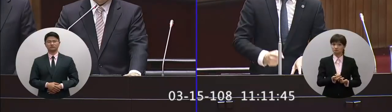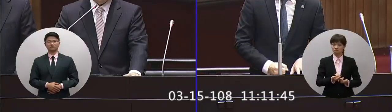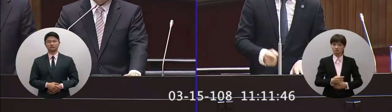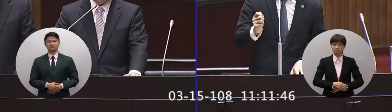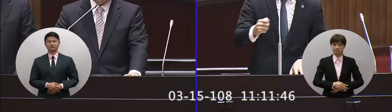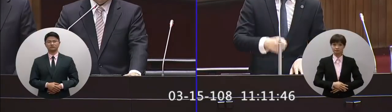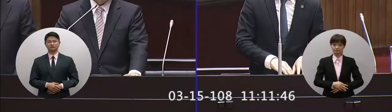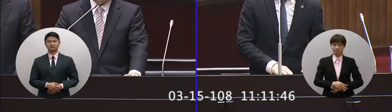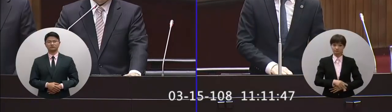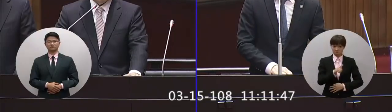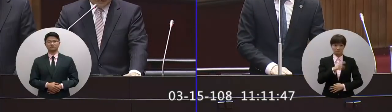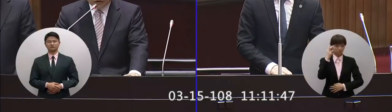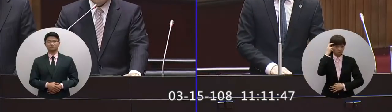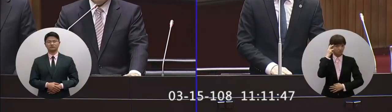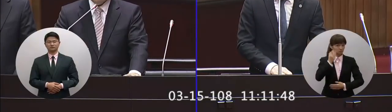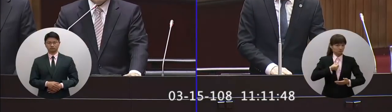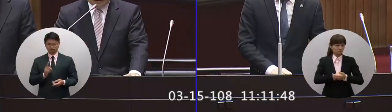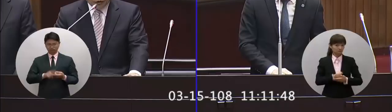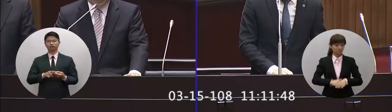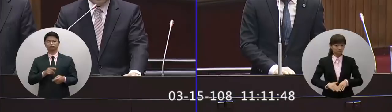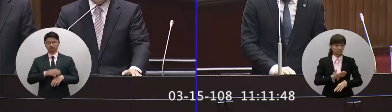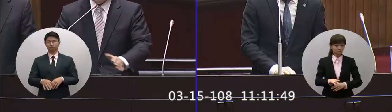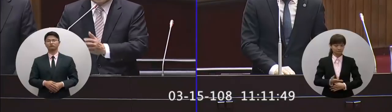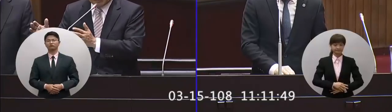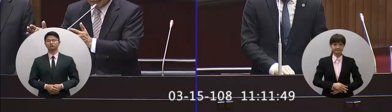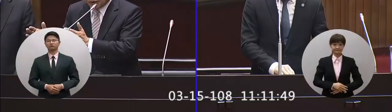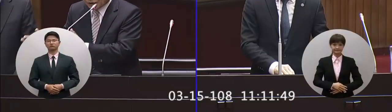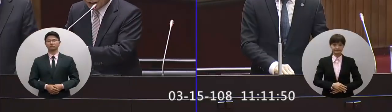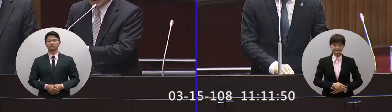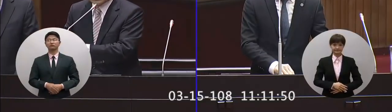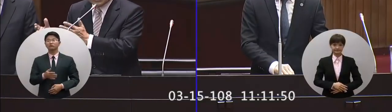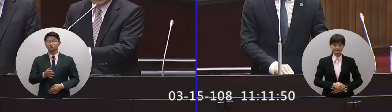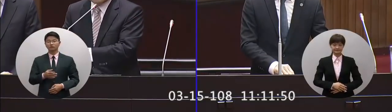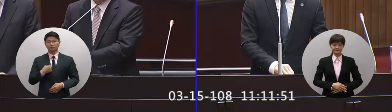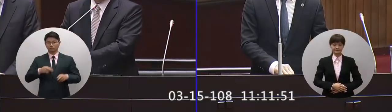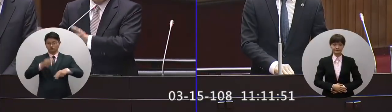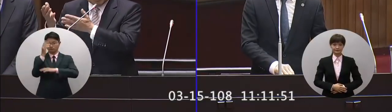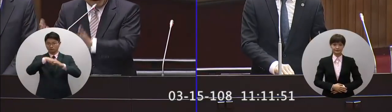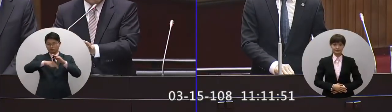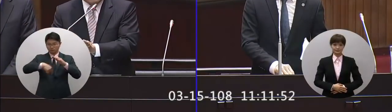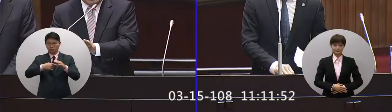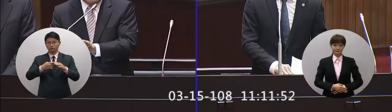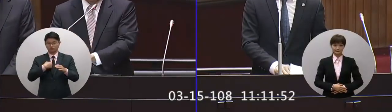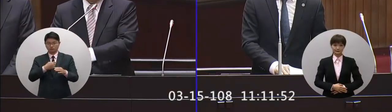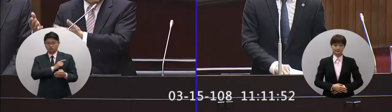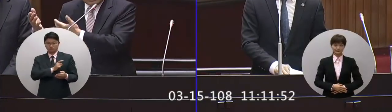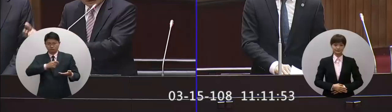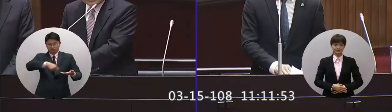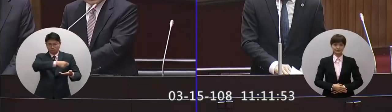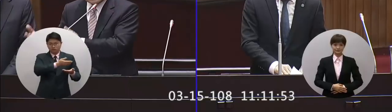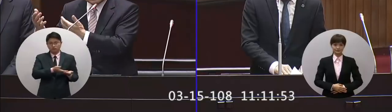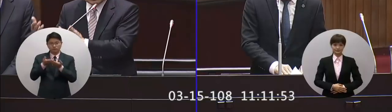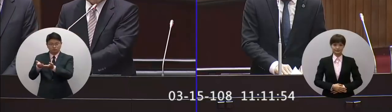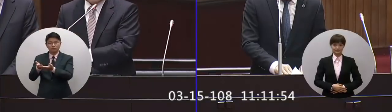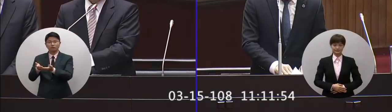答应讲，绝对会做伙坚持哦。 对，因为立行政院既然有办不来啊，我